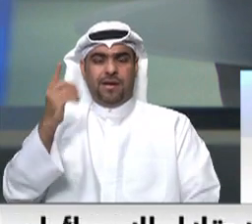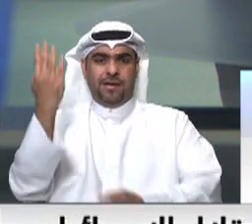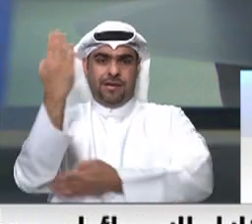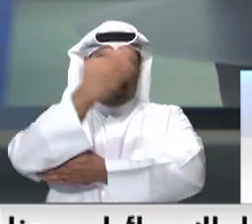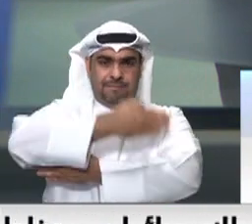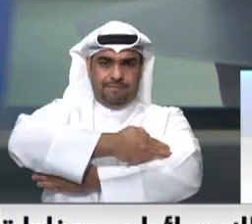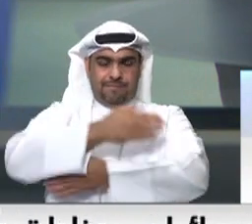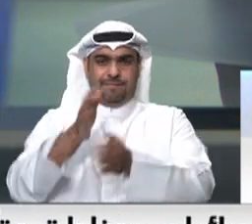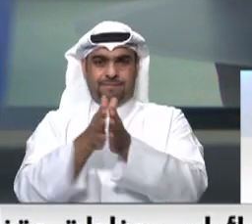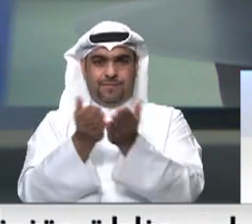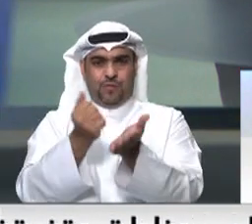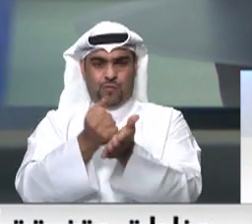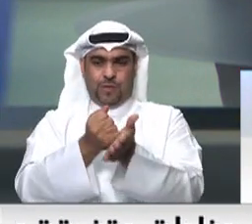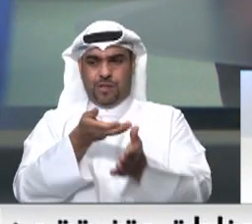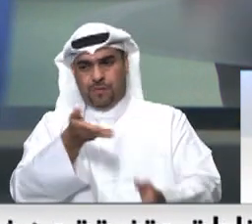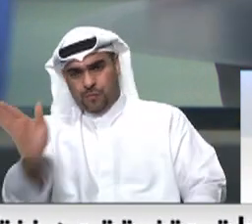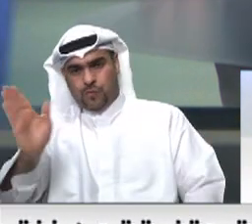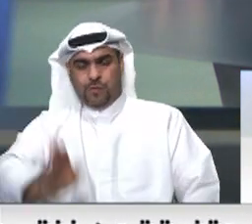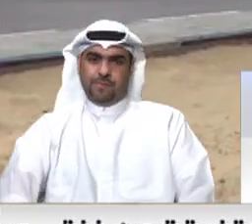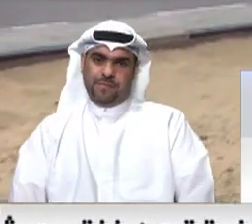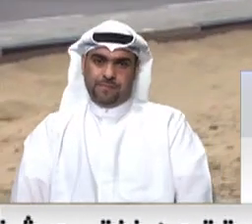للأشقاء في القطاع.